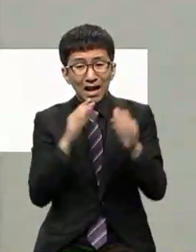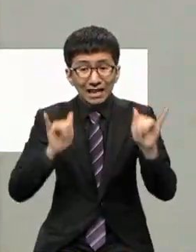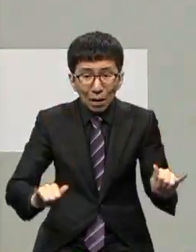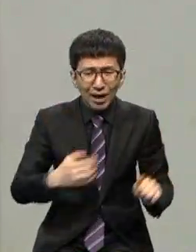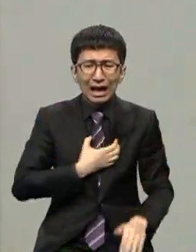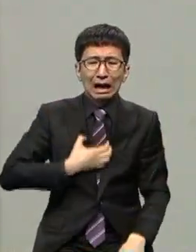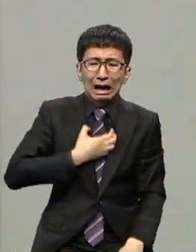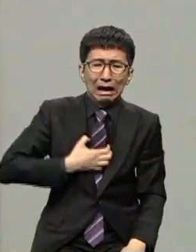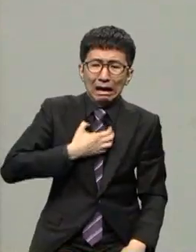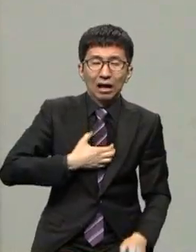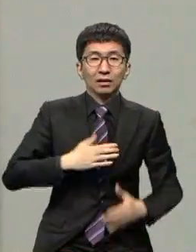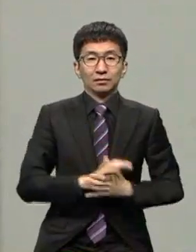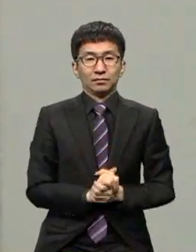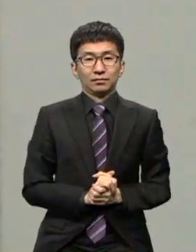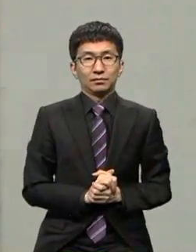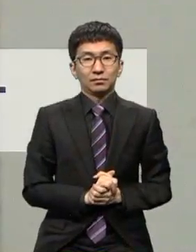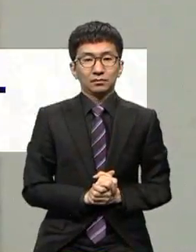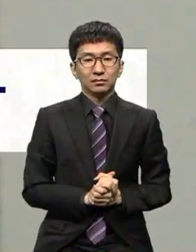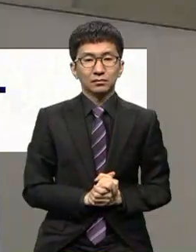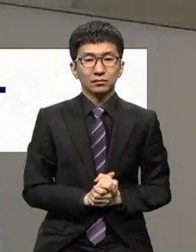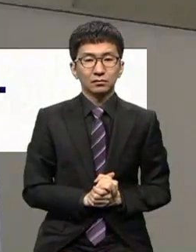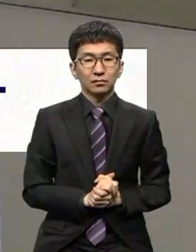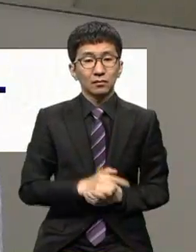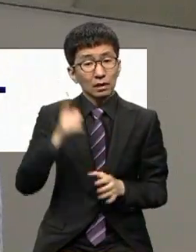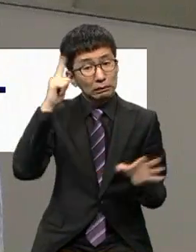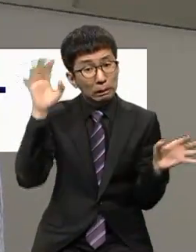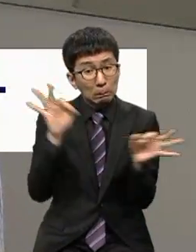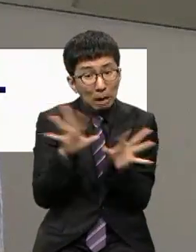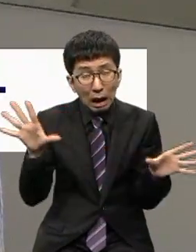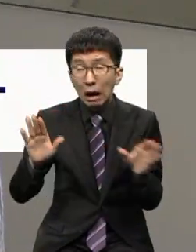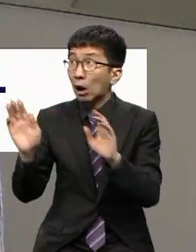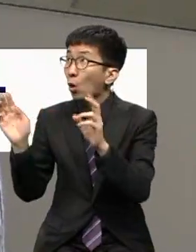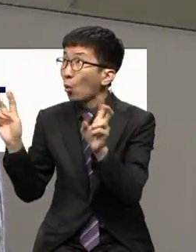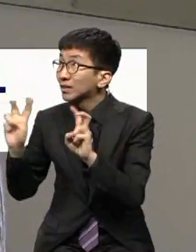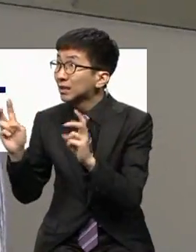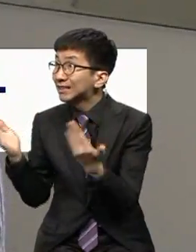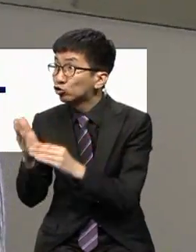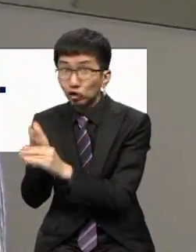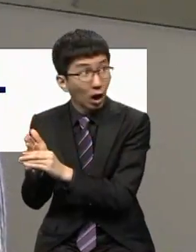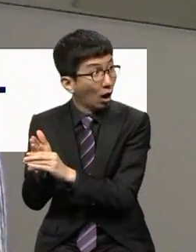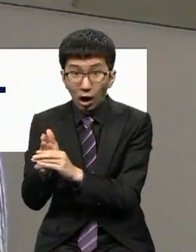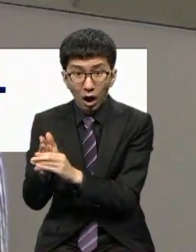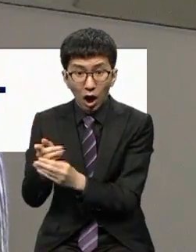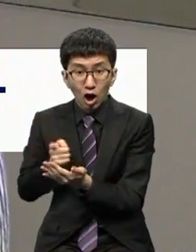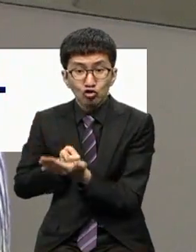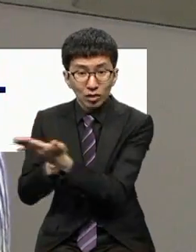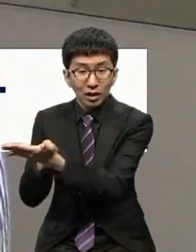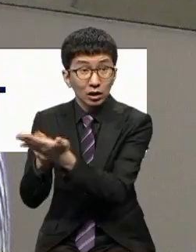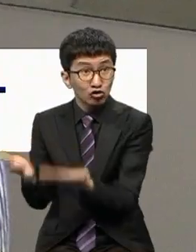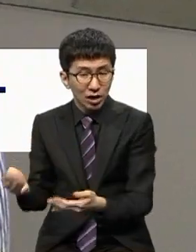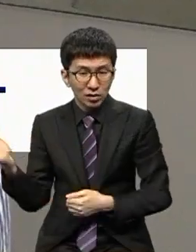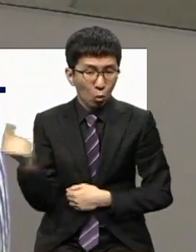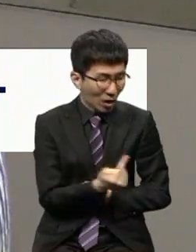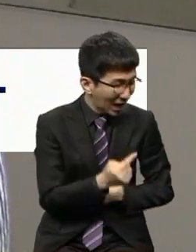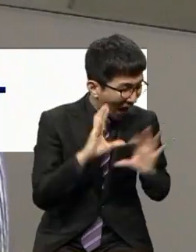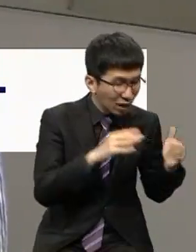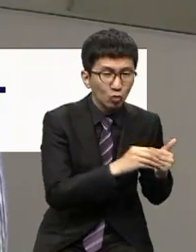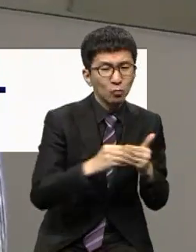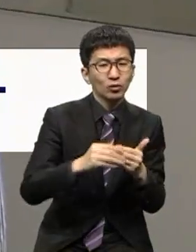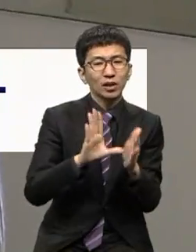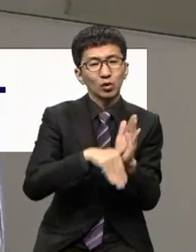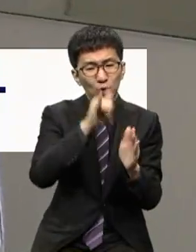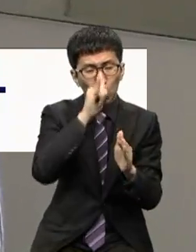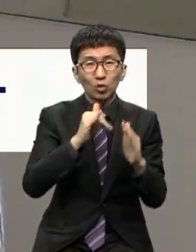항상 걱정입니다. 예상치 못하게 회사에 있다가 또뭐 휴가를 내서 다시 애를 찾아간다든가, 네, 뭐 갑자기 또